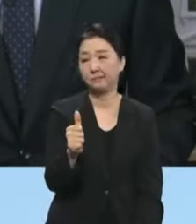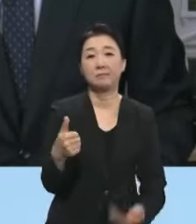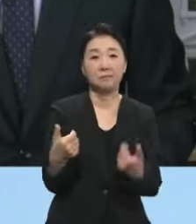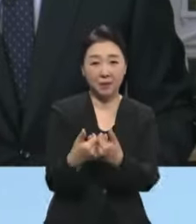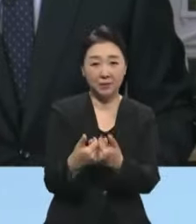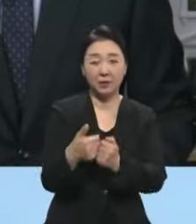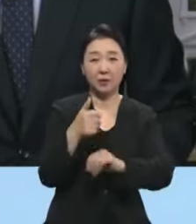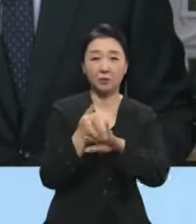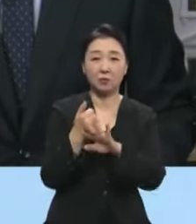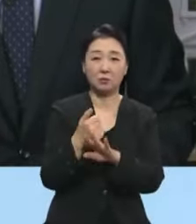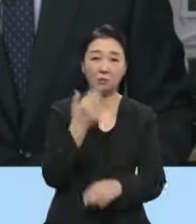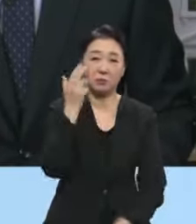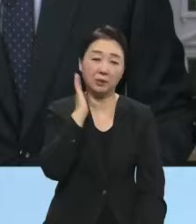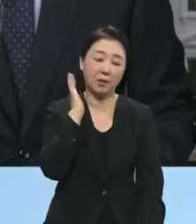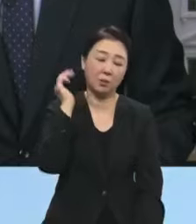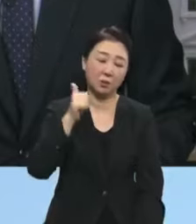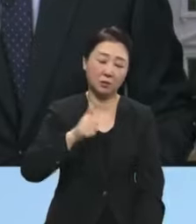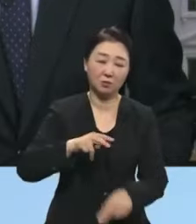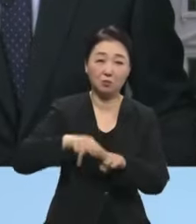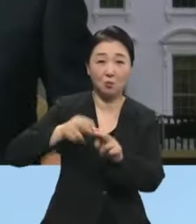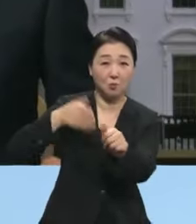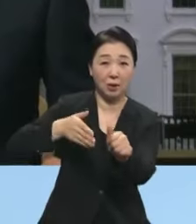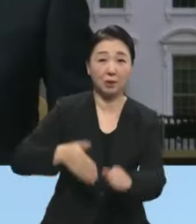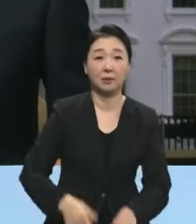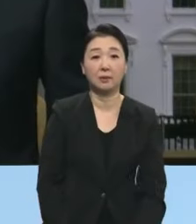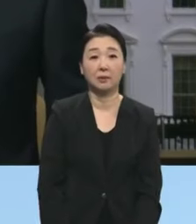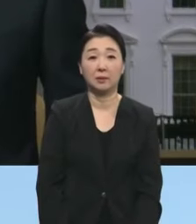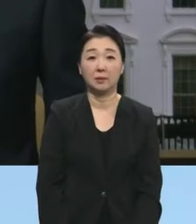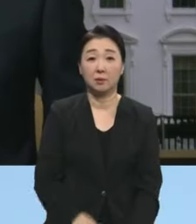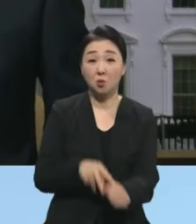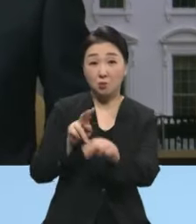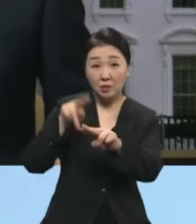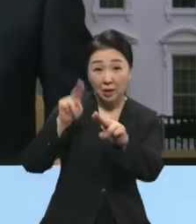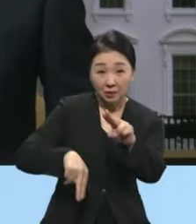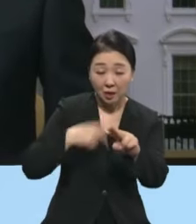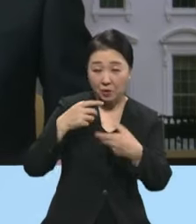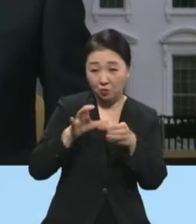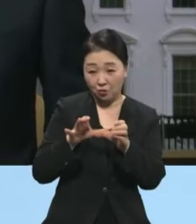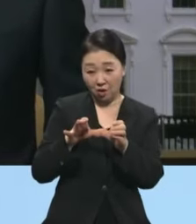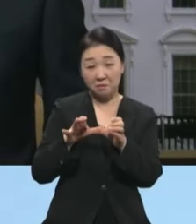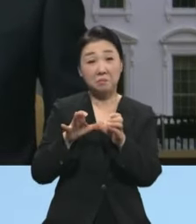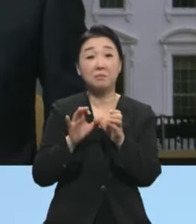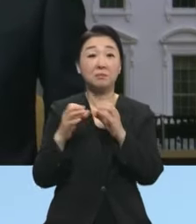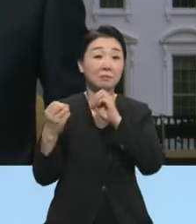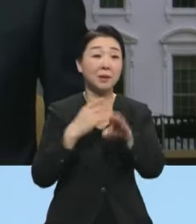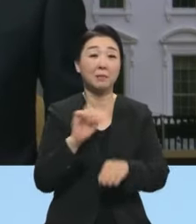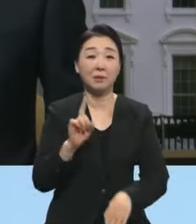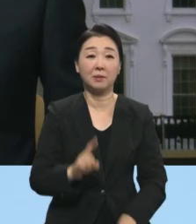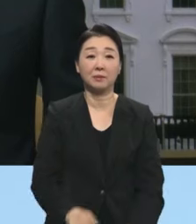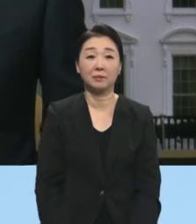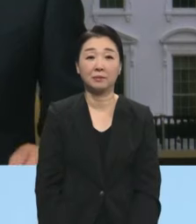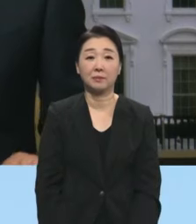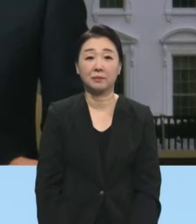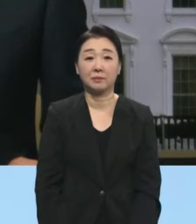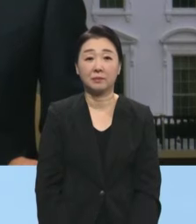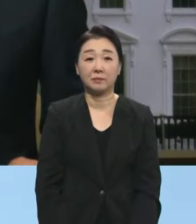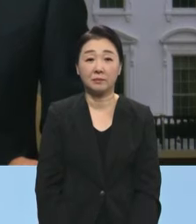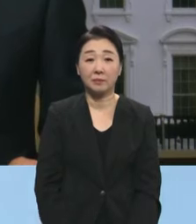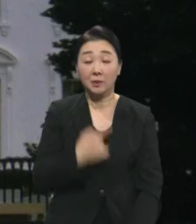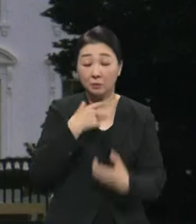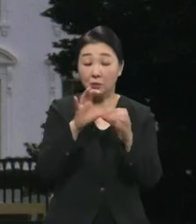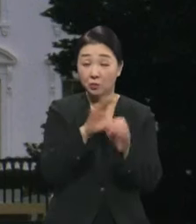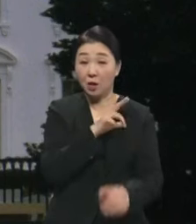바이든의 완주 의지를 꺾었습니다. 네, 후보 사퇴에 대해서 민주당 내에서는 어떤 반응이 나옵니까? 예, 민주당